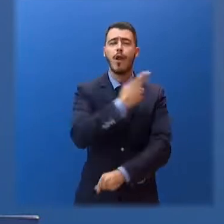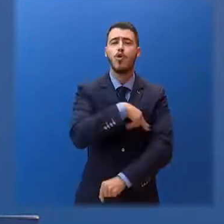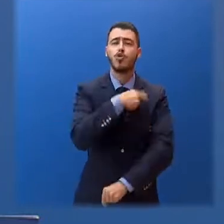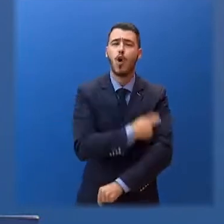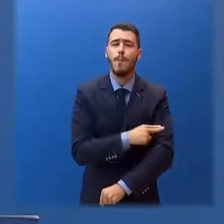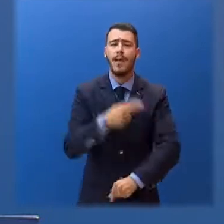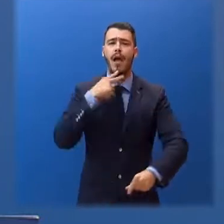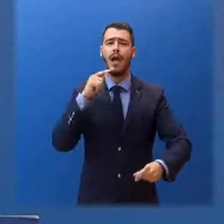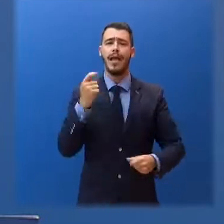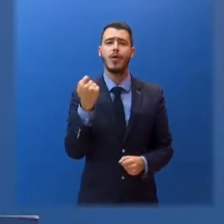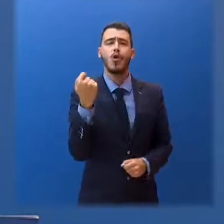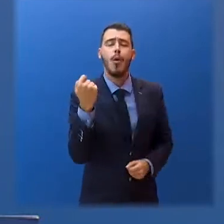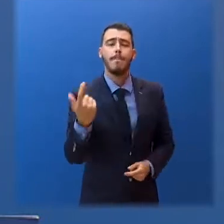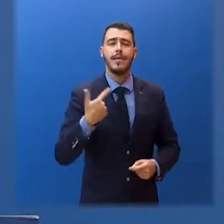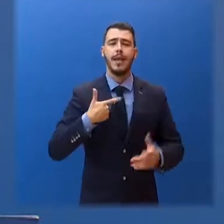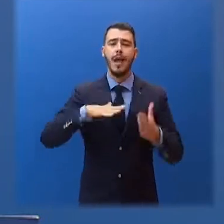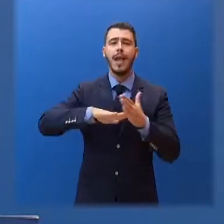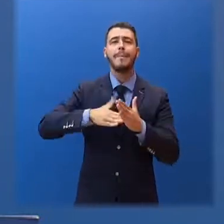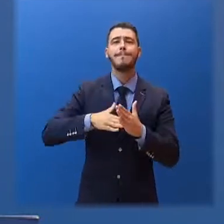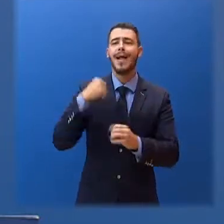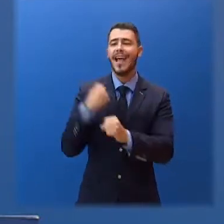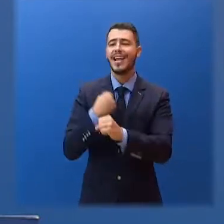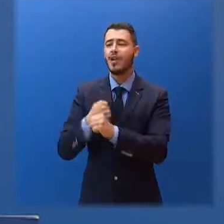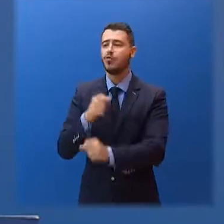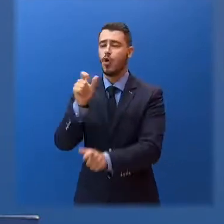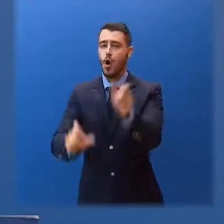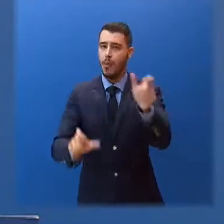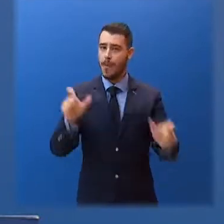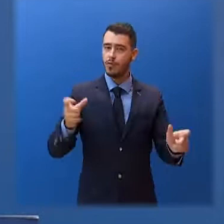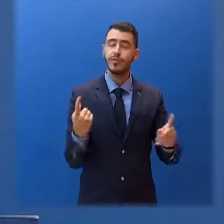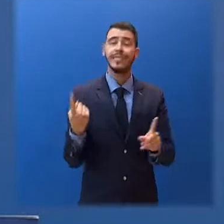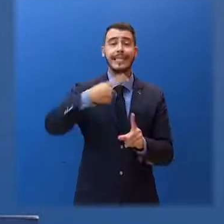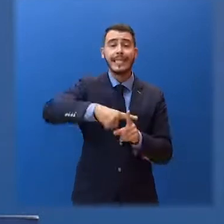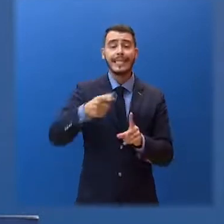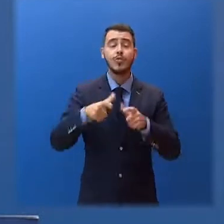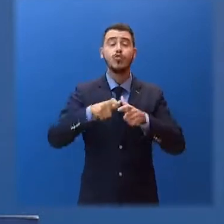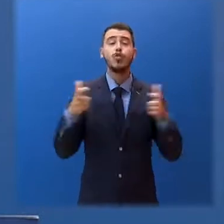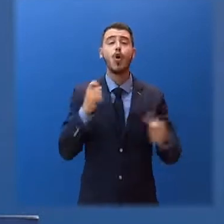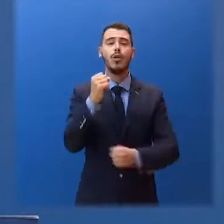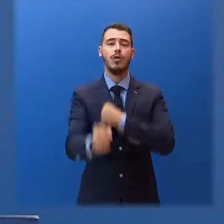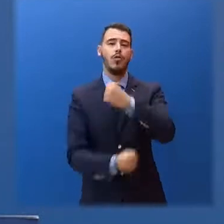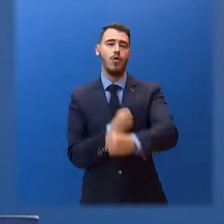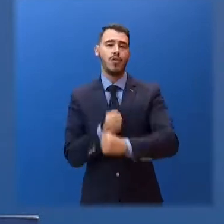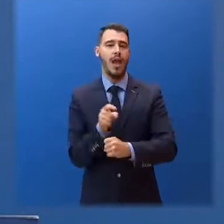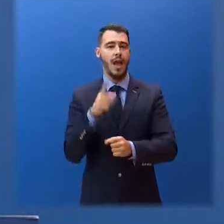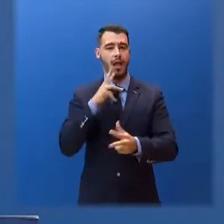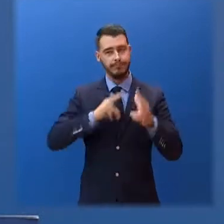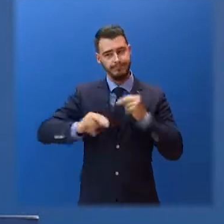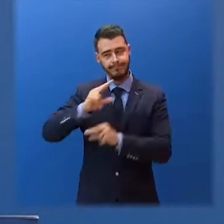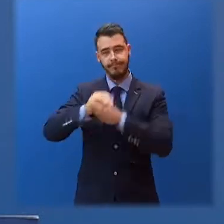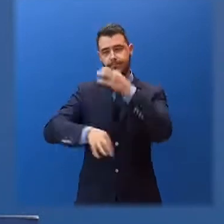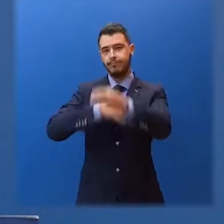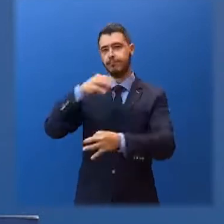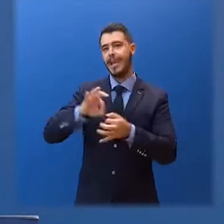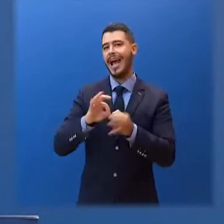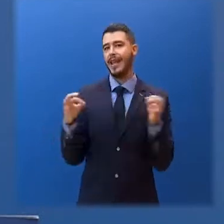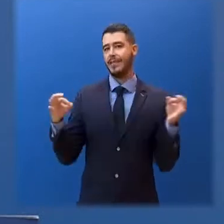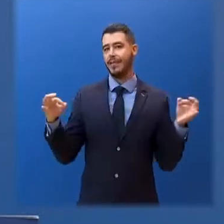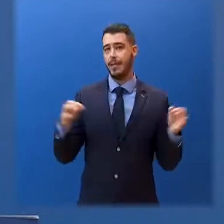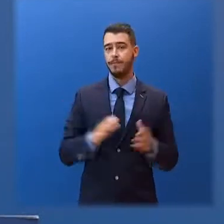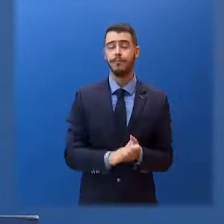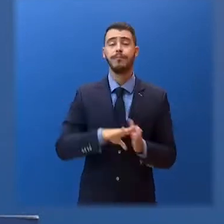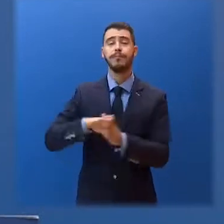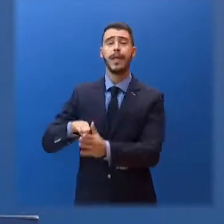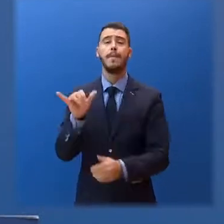οικονομία και στους εργαζόμενους, καθώς και η έναρξη του νέου σχολικού έτους. Την 5η, 10 Σεπτεμβρίου, ο Πρωθυπουργός